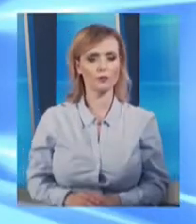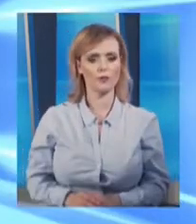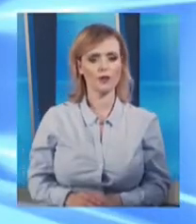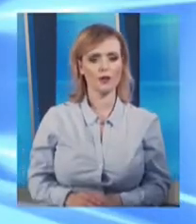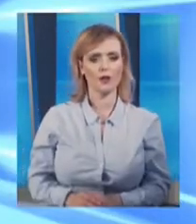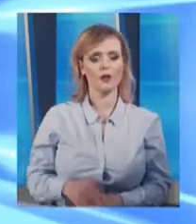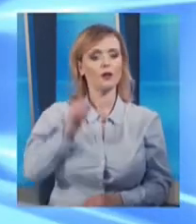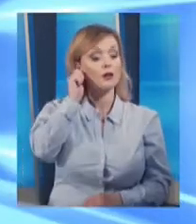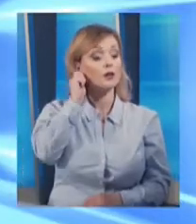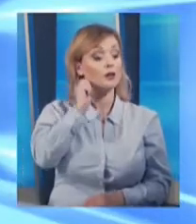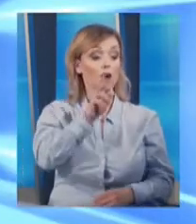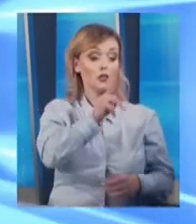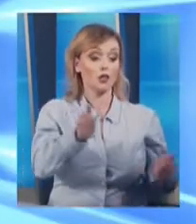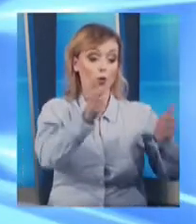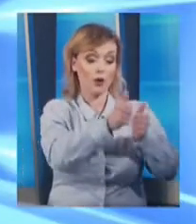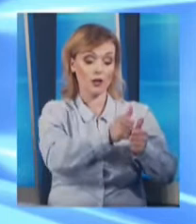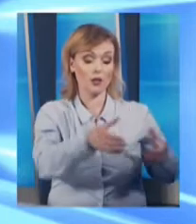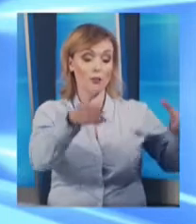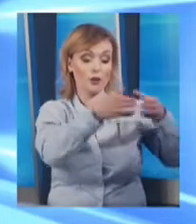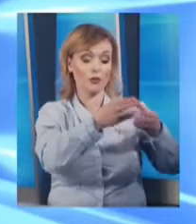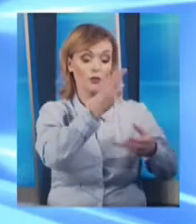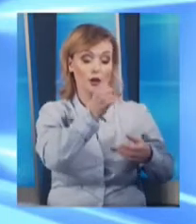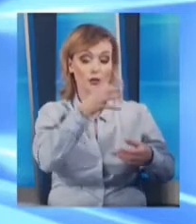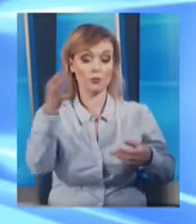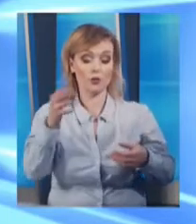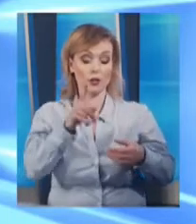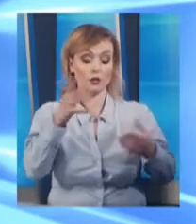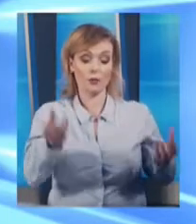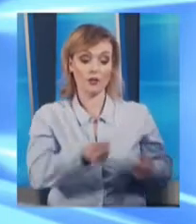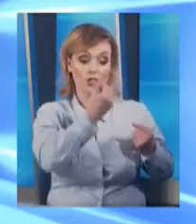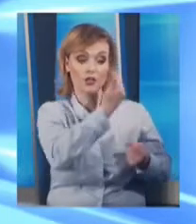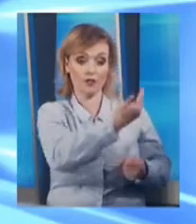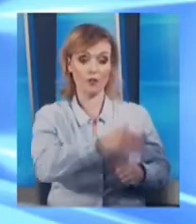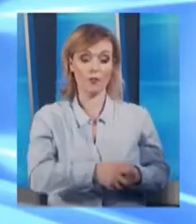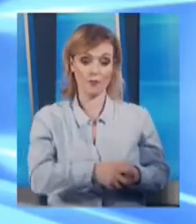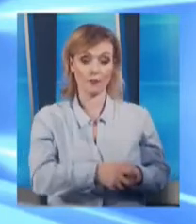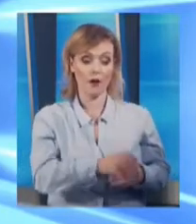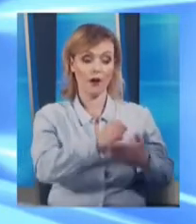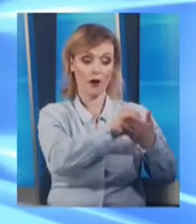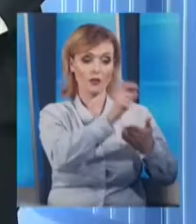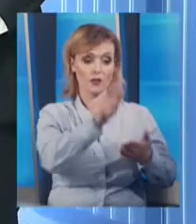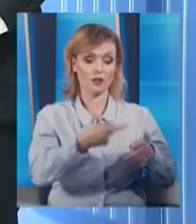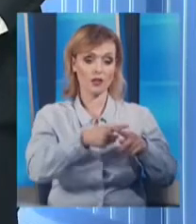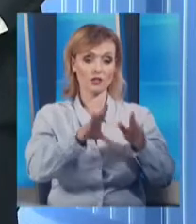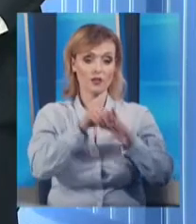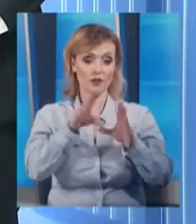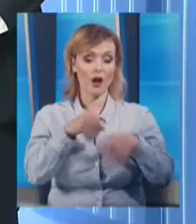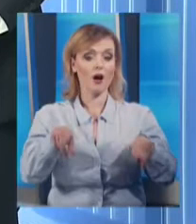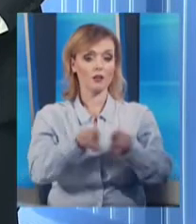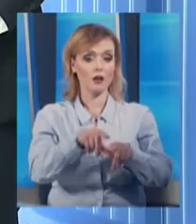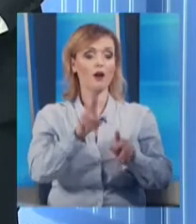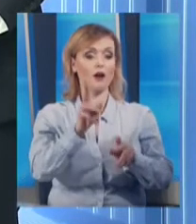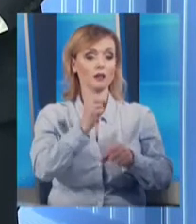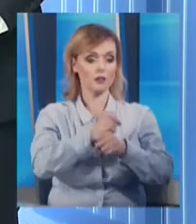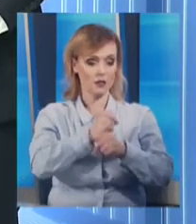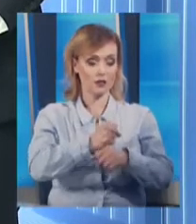vă reproșează faptul că nu sprijiniți candidatul Platformei Da în acest scrutin, așa cum a procedat Platforma Da